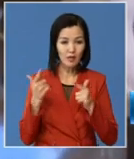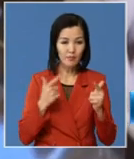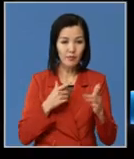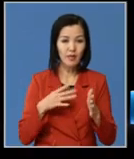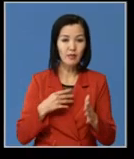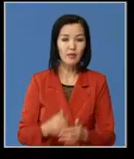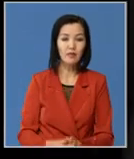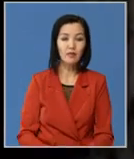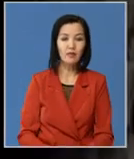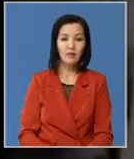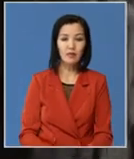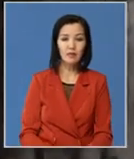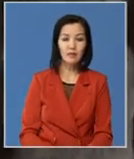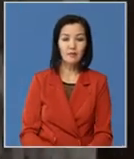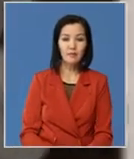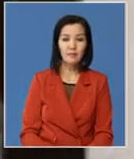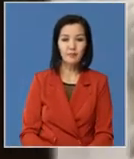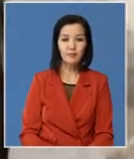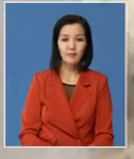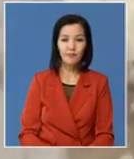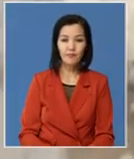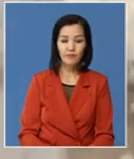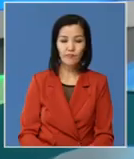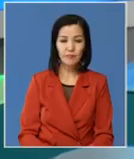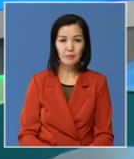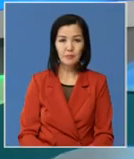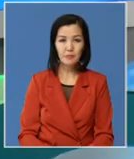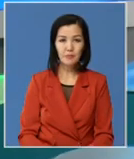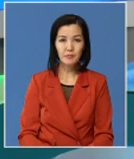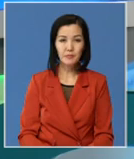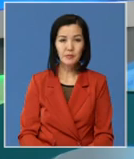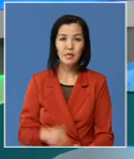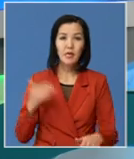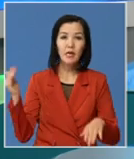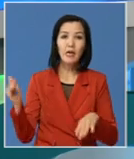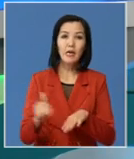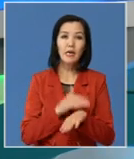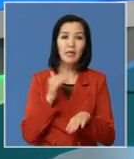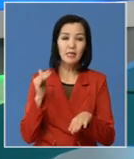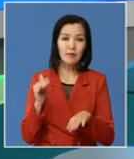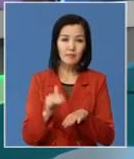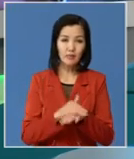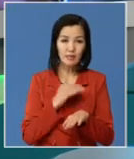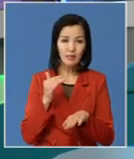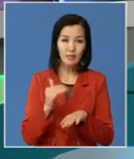басқарған журналист қазір аймақтың басты екі басылымына басшылық етеді. Ерен еңбек үшін